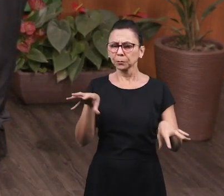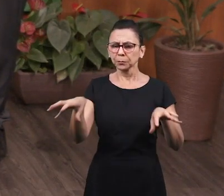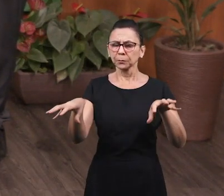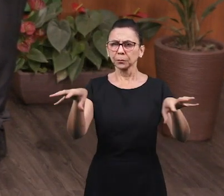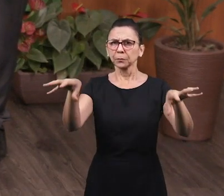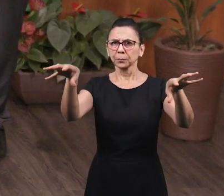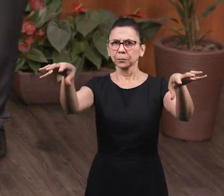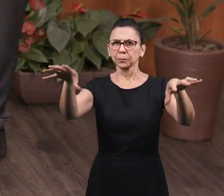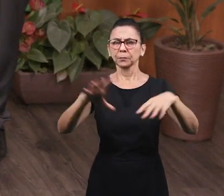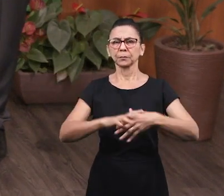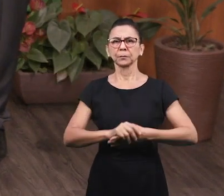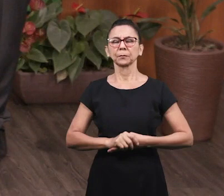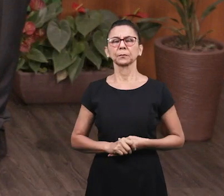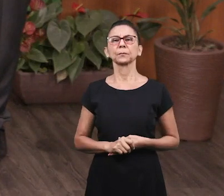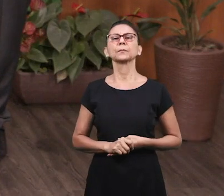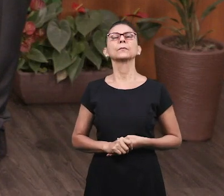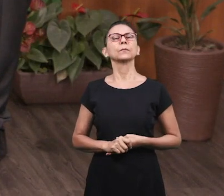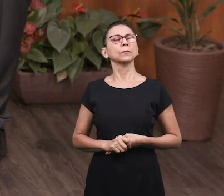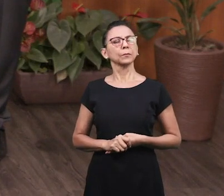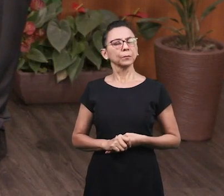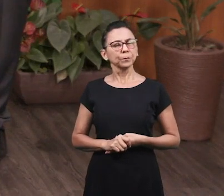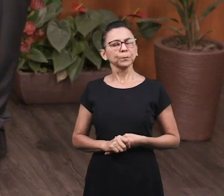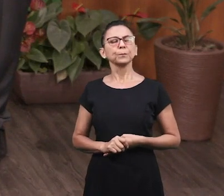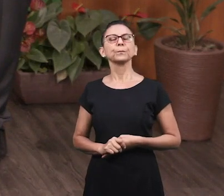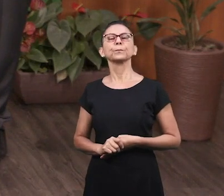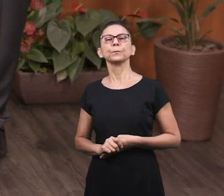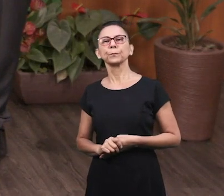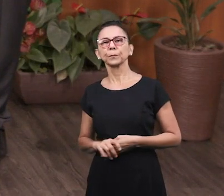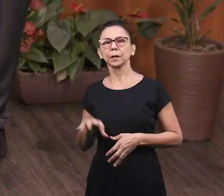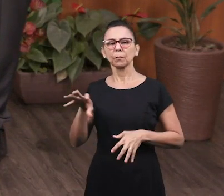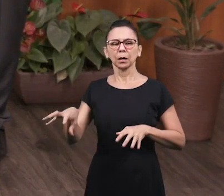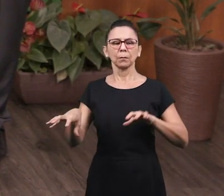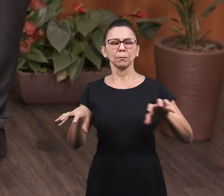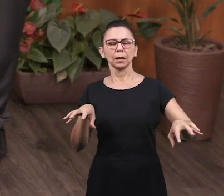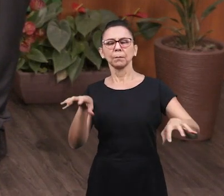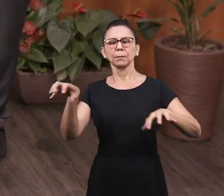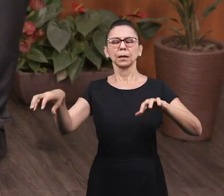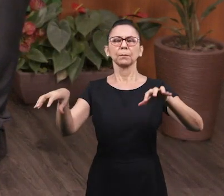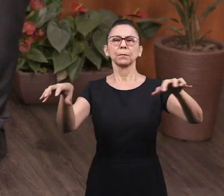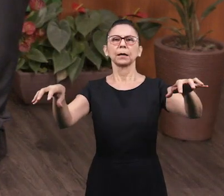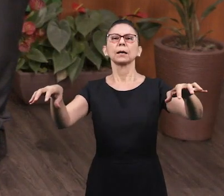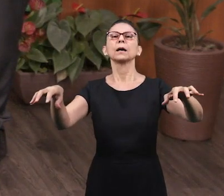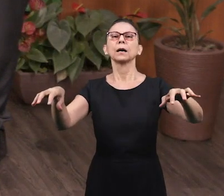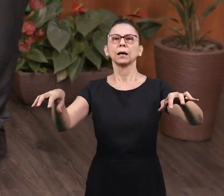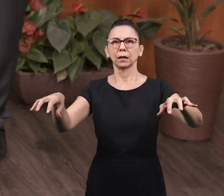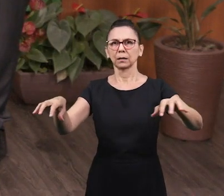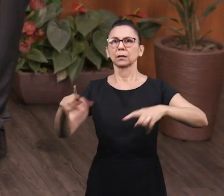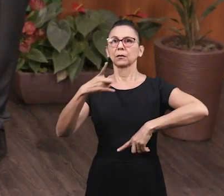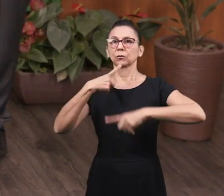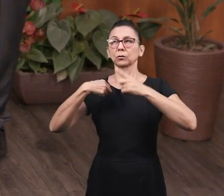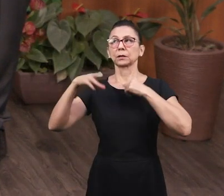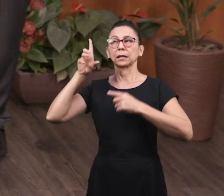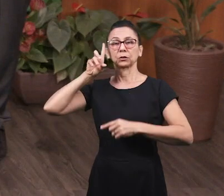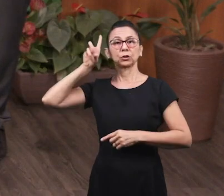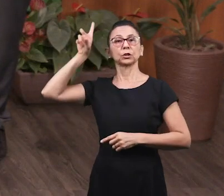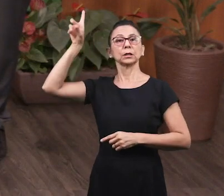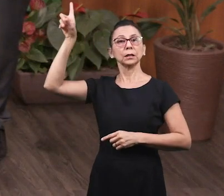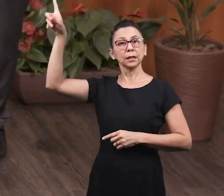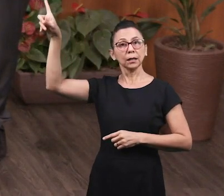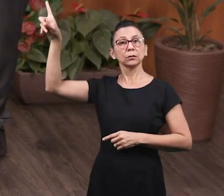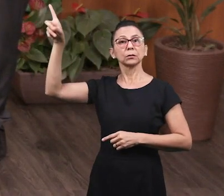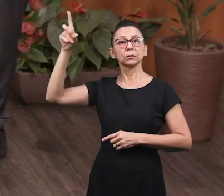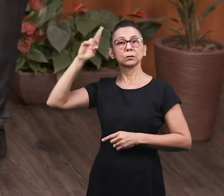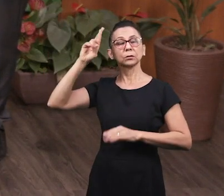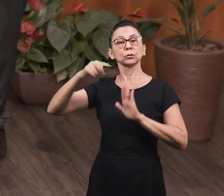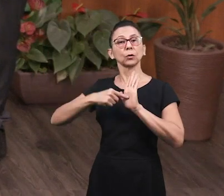être à la même distance et ils allaient se garder tous positionnés comme Dieu l'avait